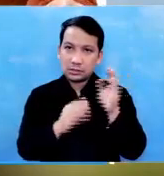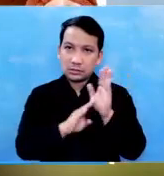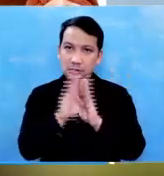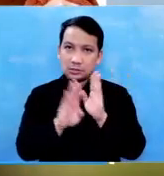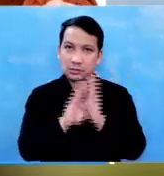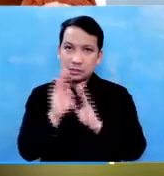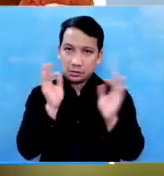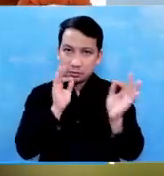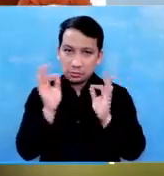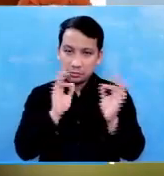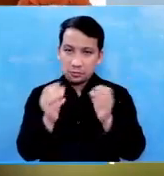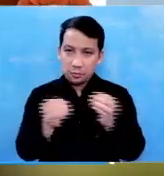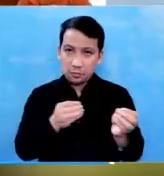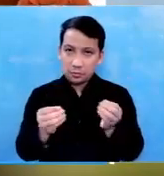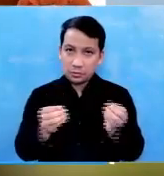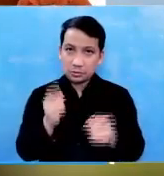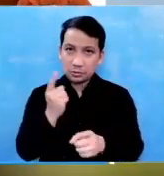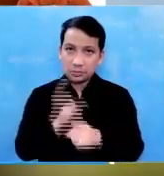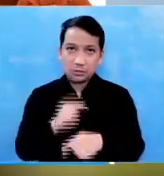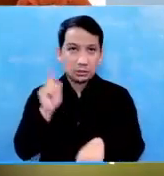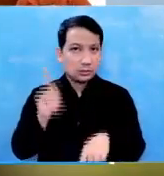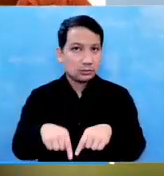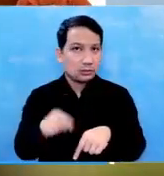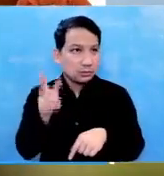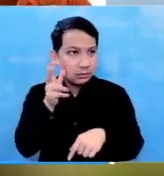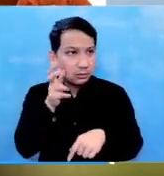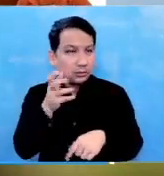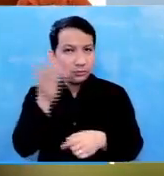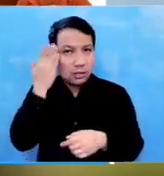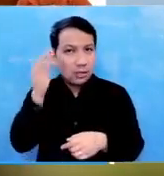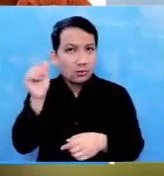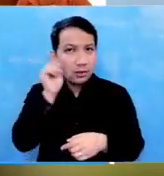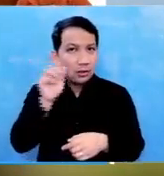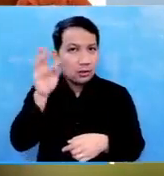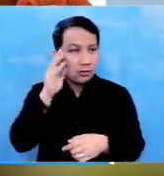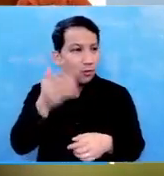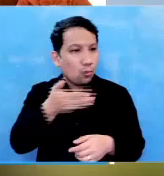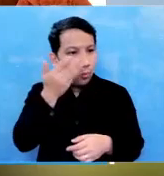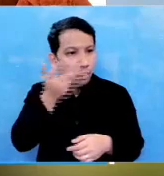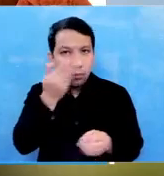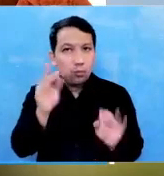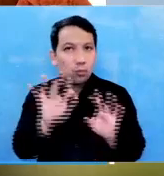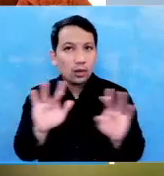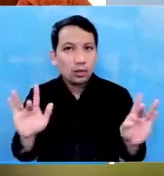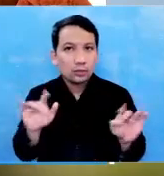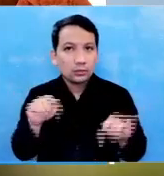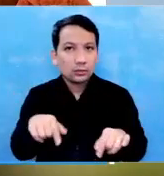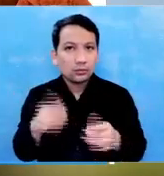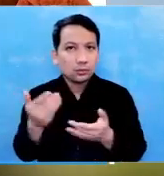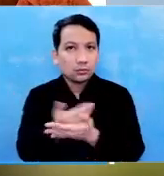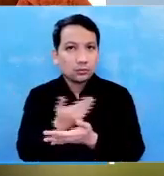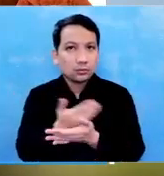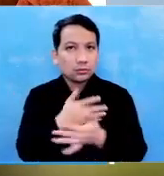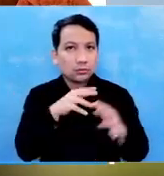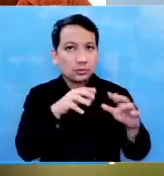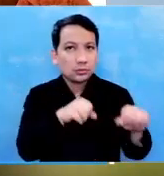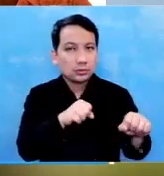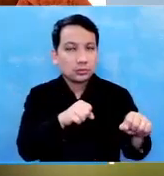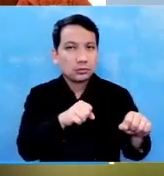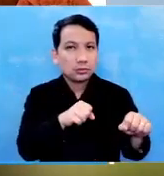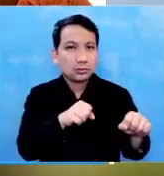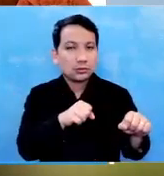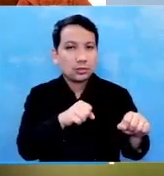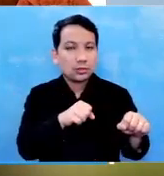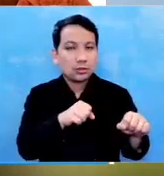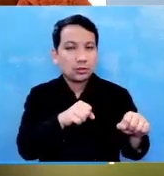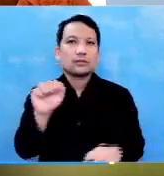mga operation? Hindi agad madaling matukoy. Sabi niyo, walang amoy dito eh. Sa pinakahuli din yung nakuha.